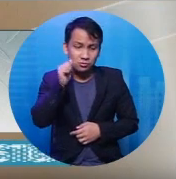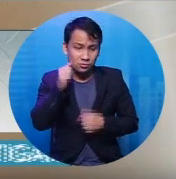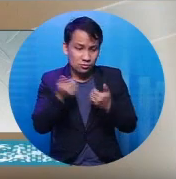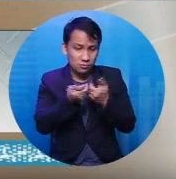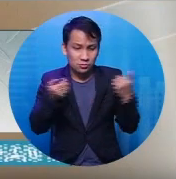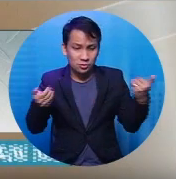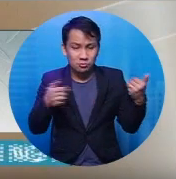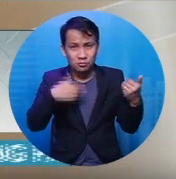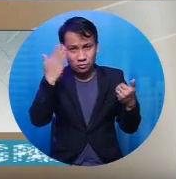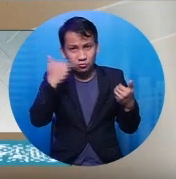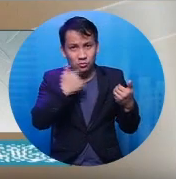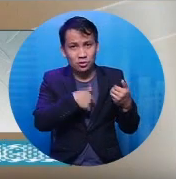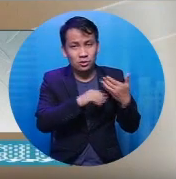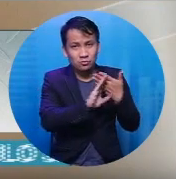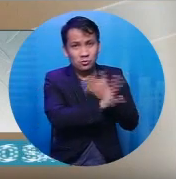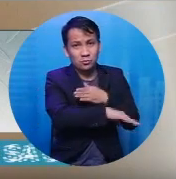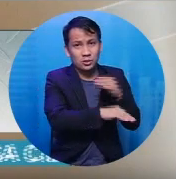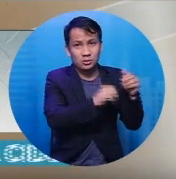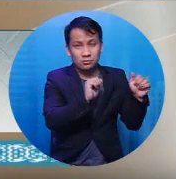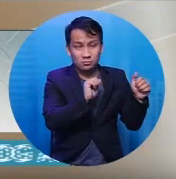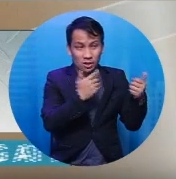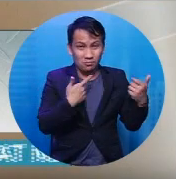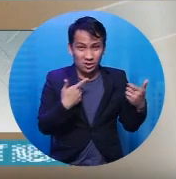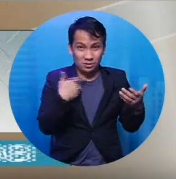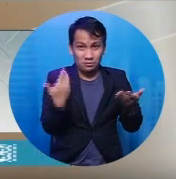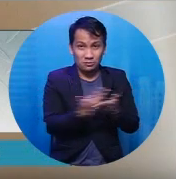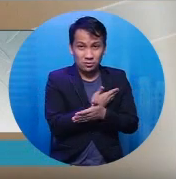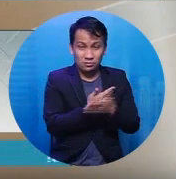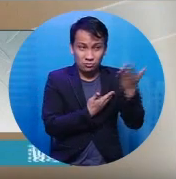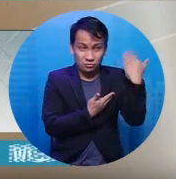dahil nakipagbalikan kayo sa inyong ex.